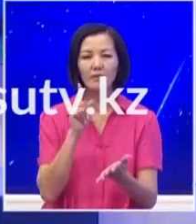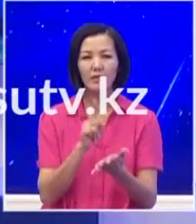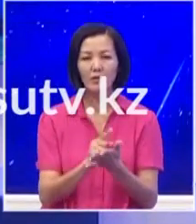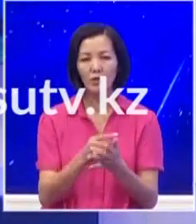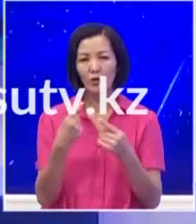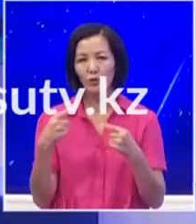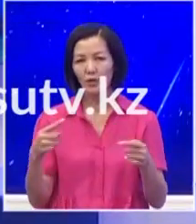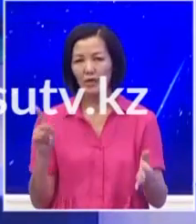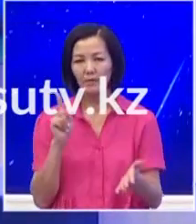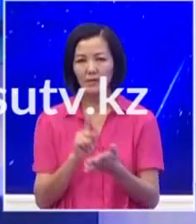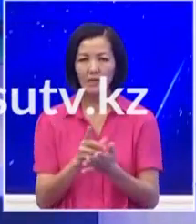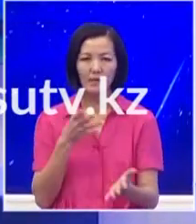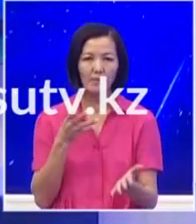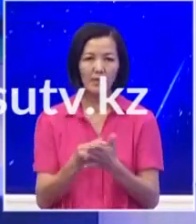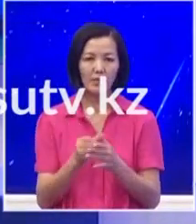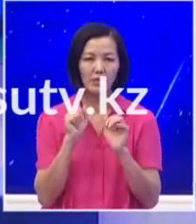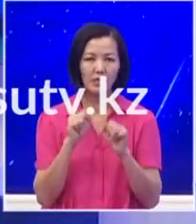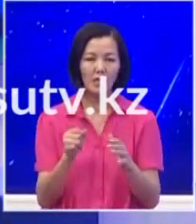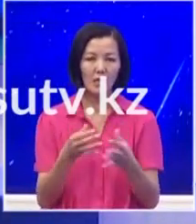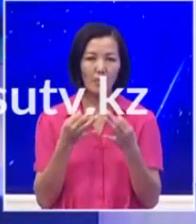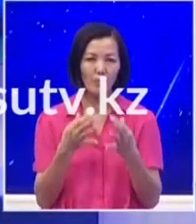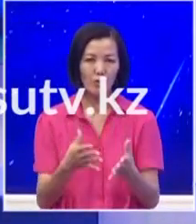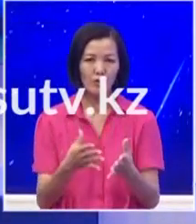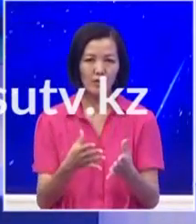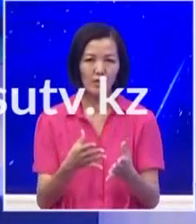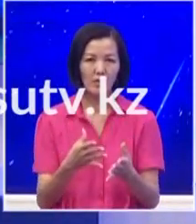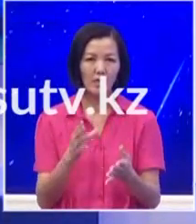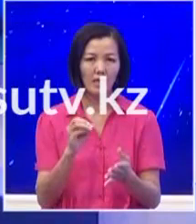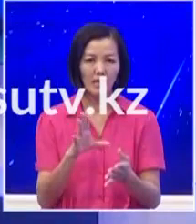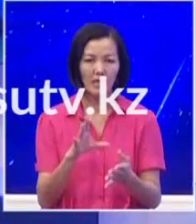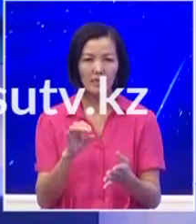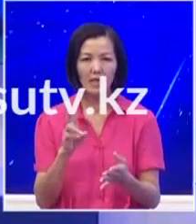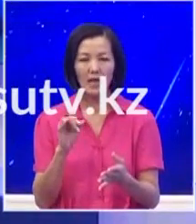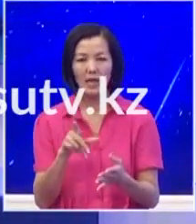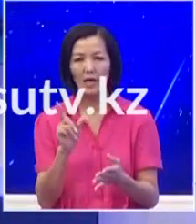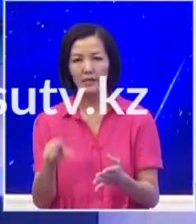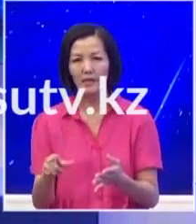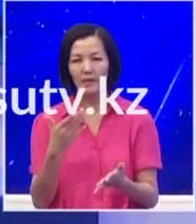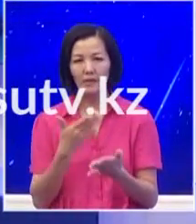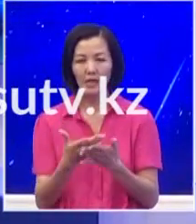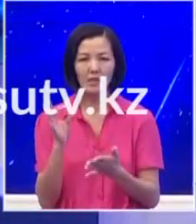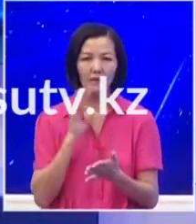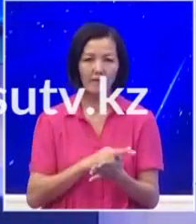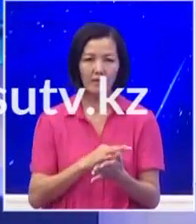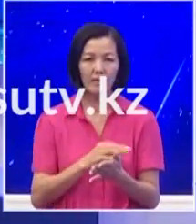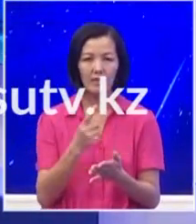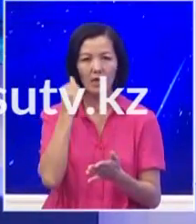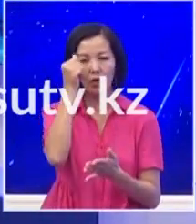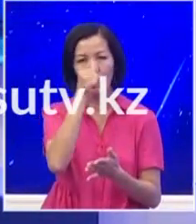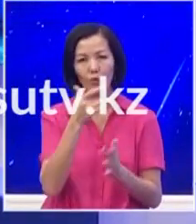Оплачивать налоги и другие обязательные платежи стало проще. Есалак Азамат доказал свою эффективность. За год